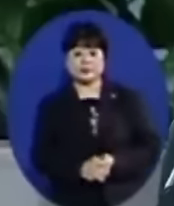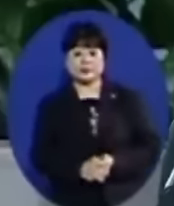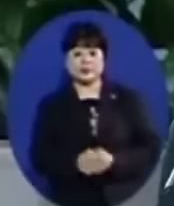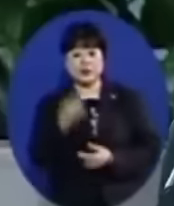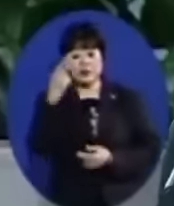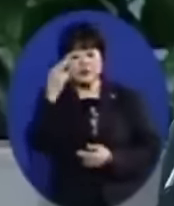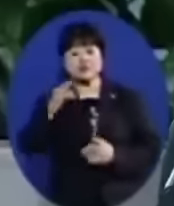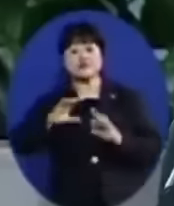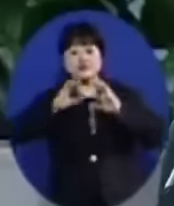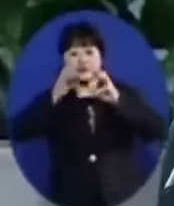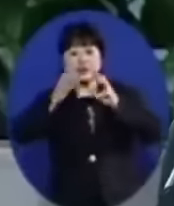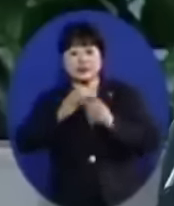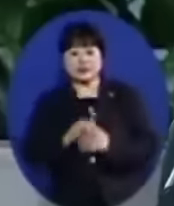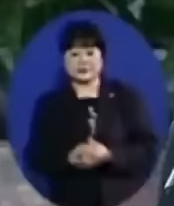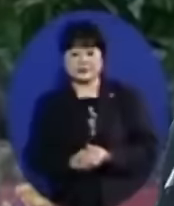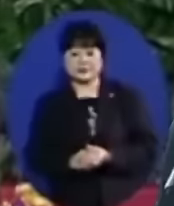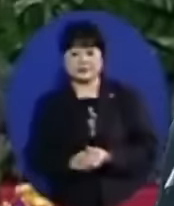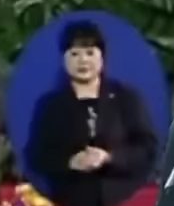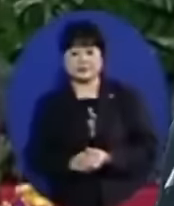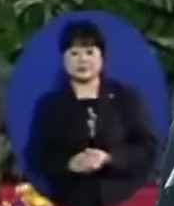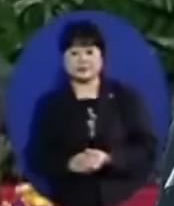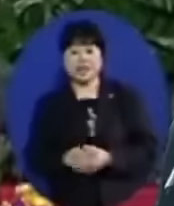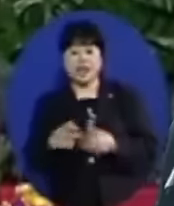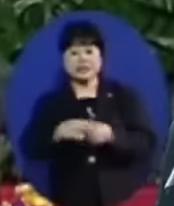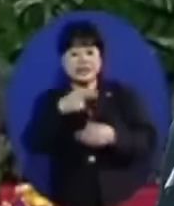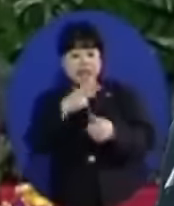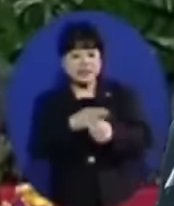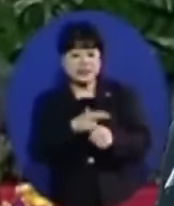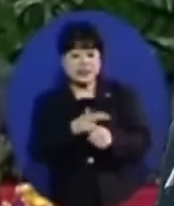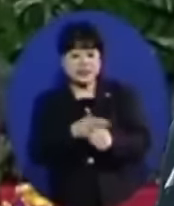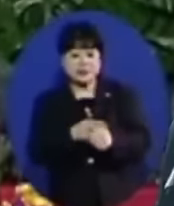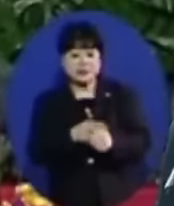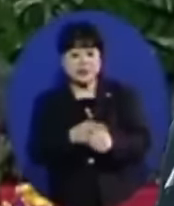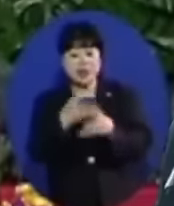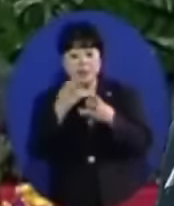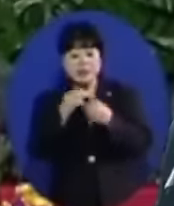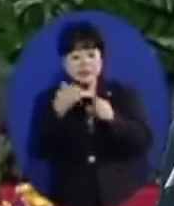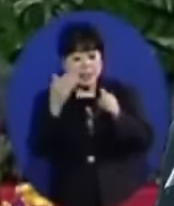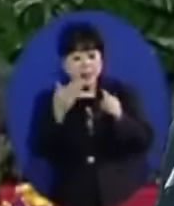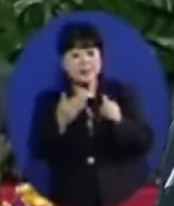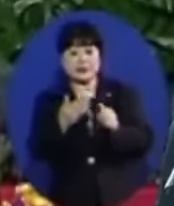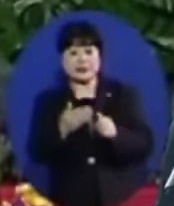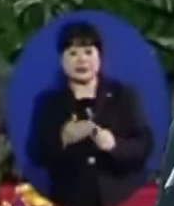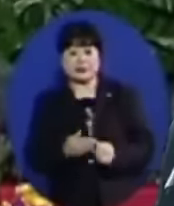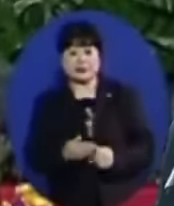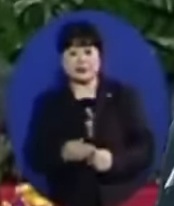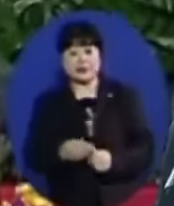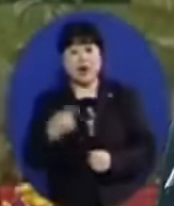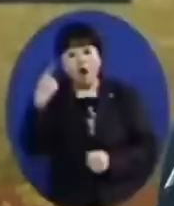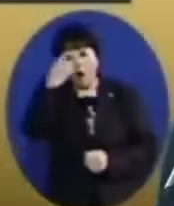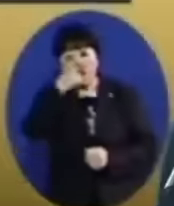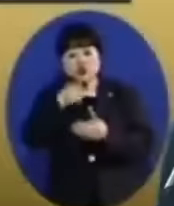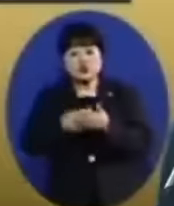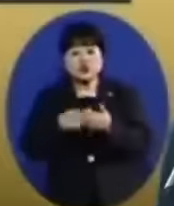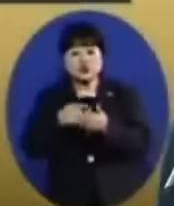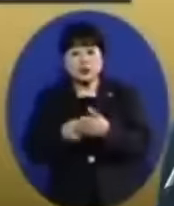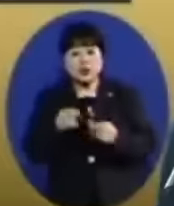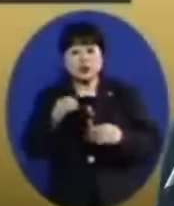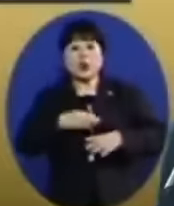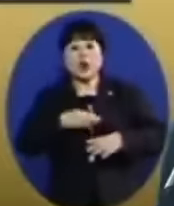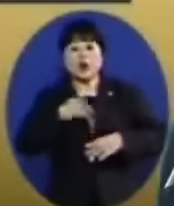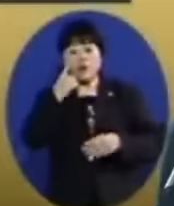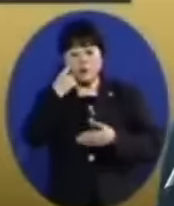미국의 성령외과 의사인 맥스웰 말트는 수많은 사람들을 대상으로 성령수술을 하다가 놀라운